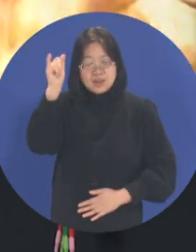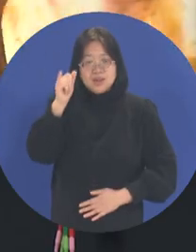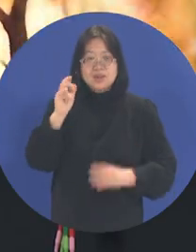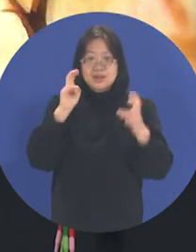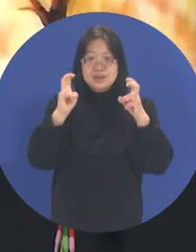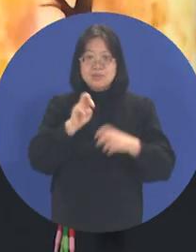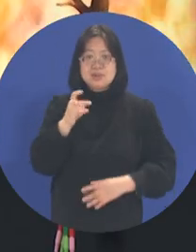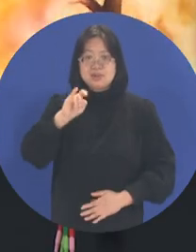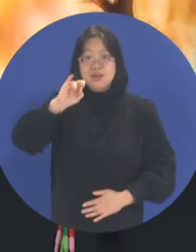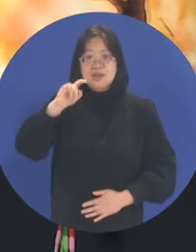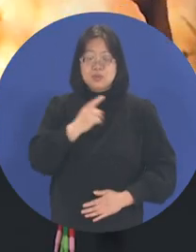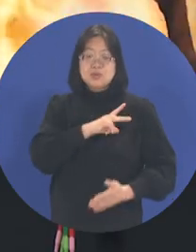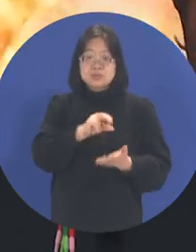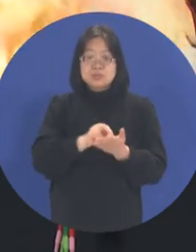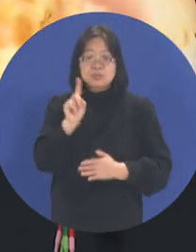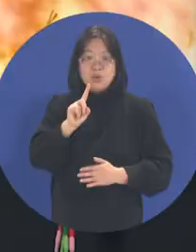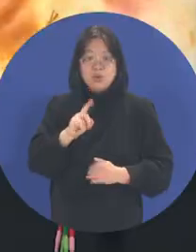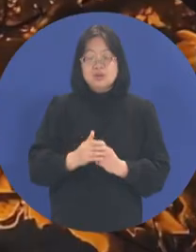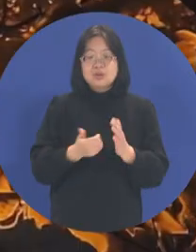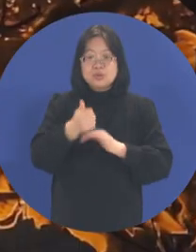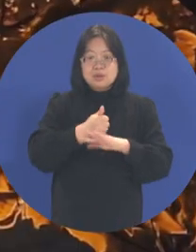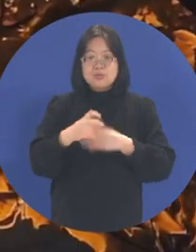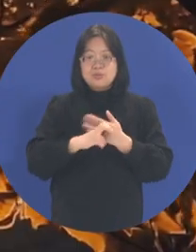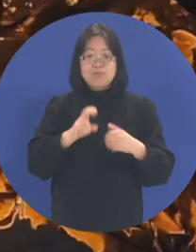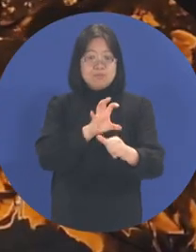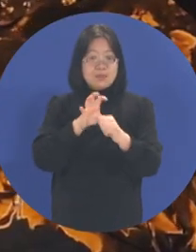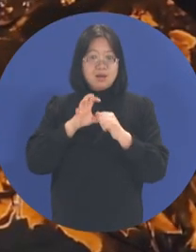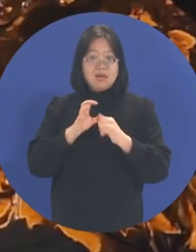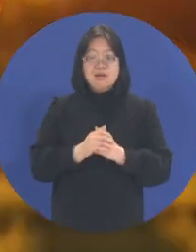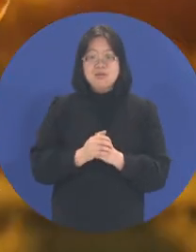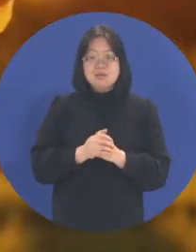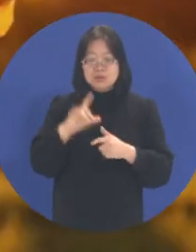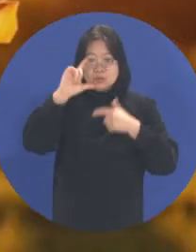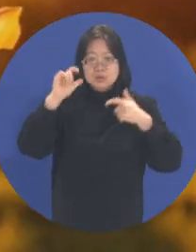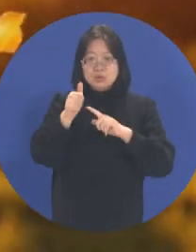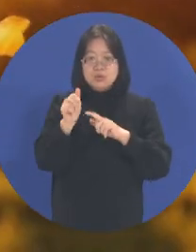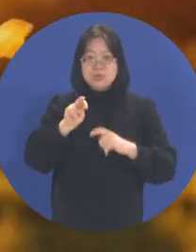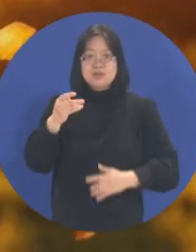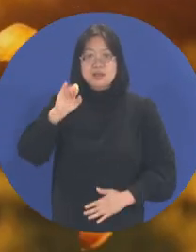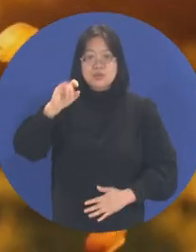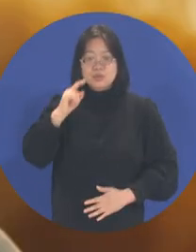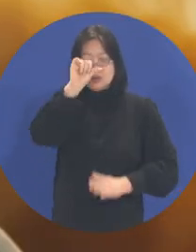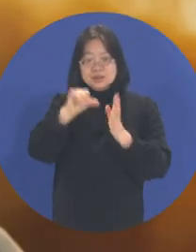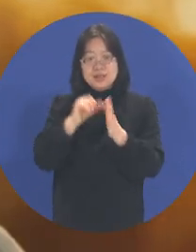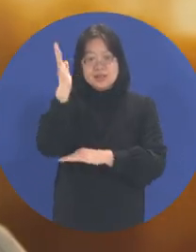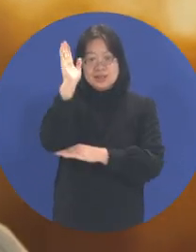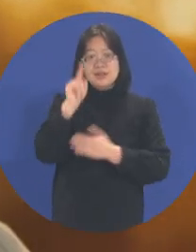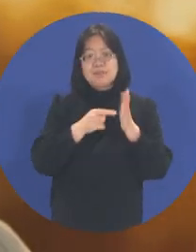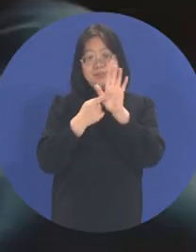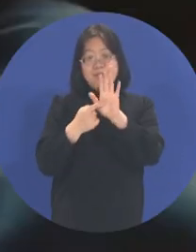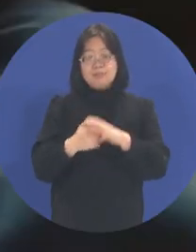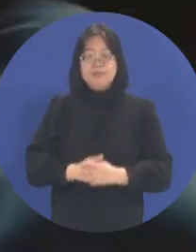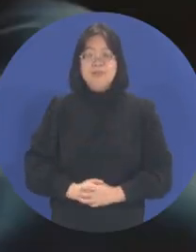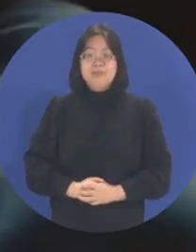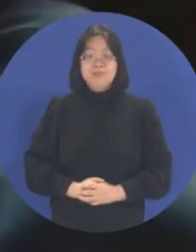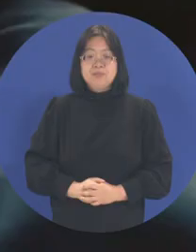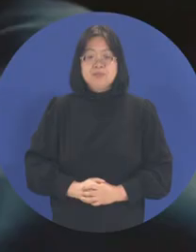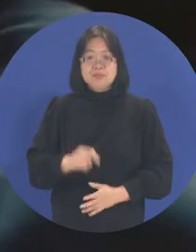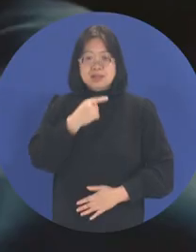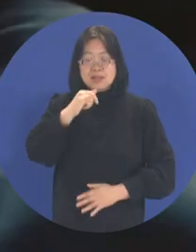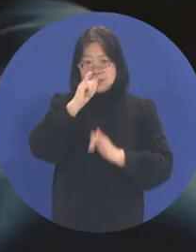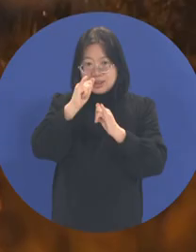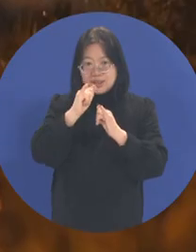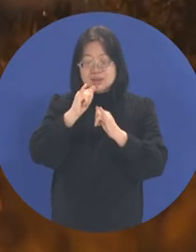스튜디오의 마테오라는 작품은 성공을 위해 불법도 서슴지 않는 주인공 마테오의 인생 이야기를 담은 영화입니다.